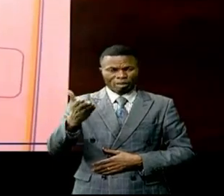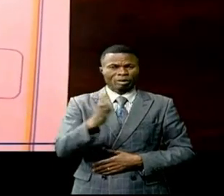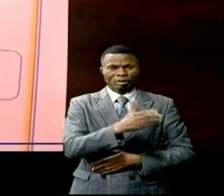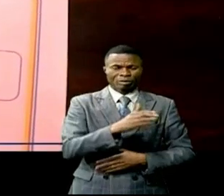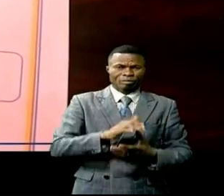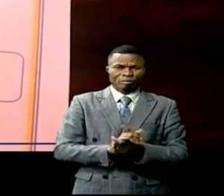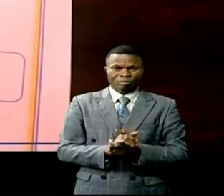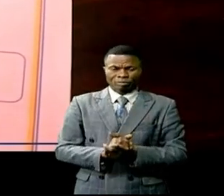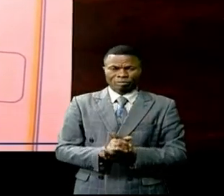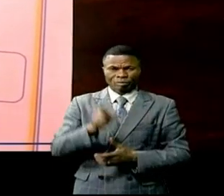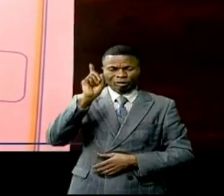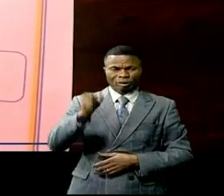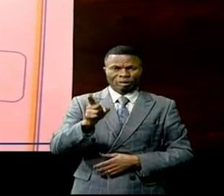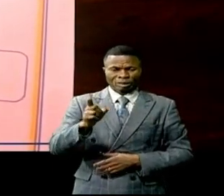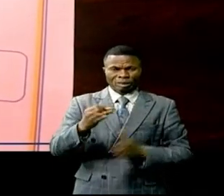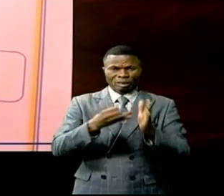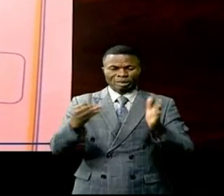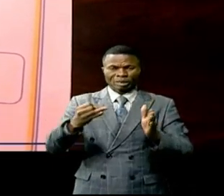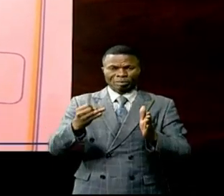Chiffré à